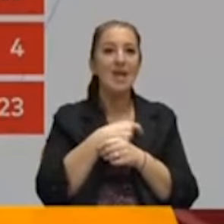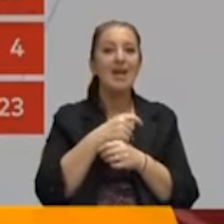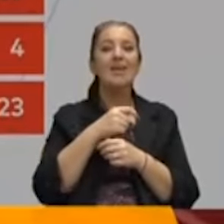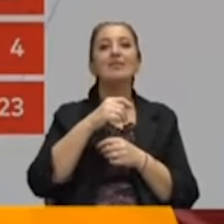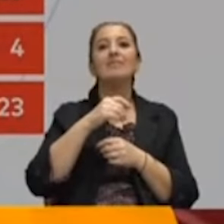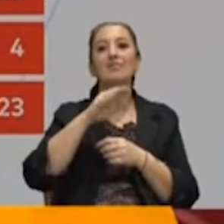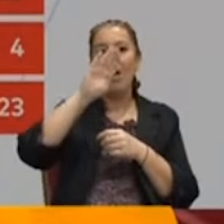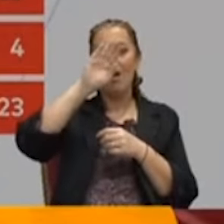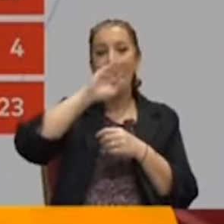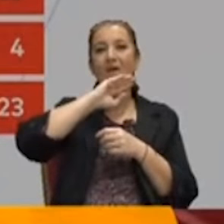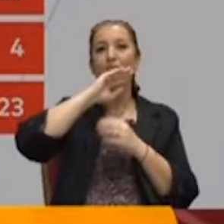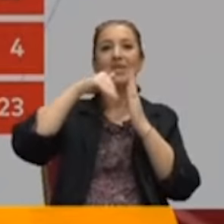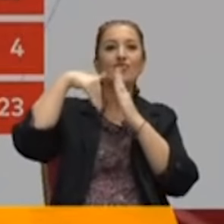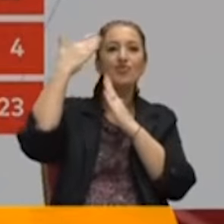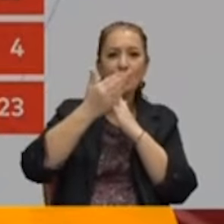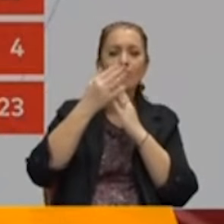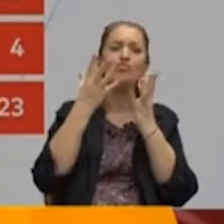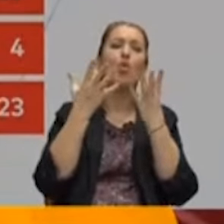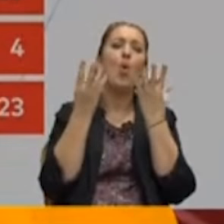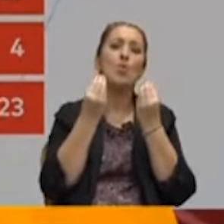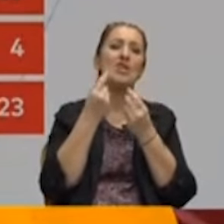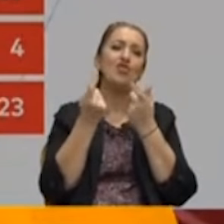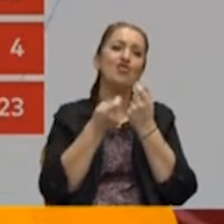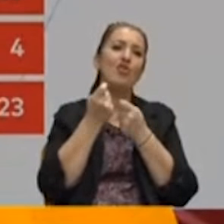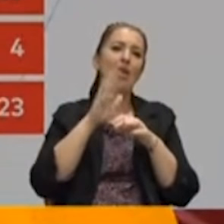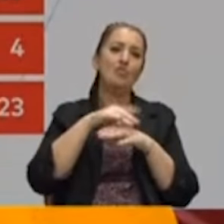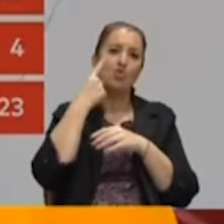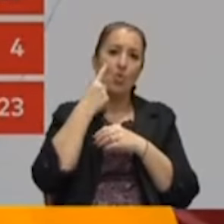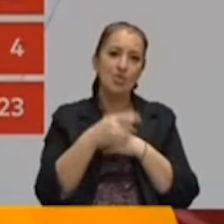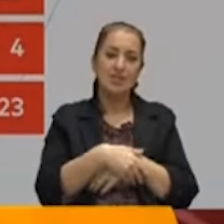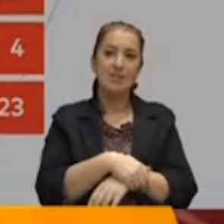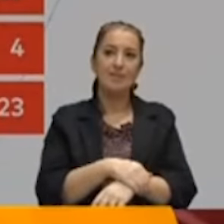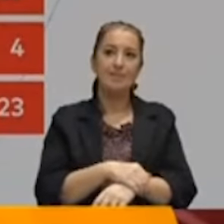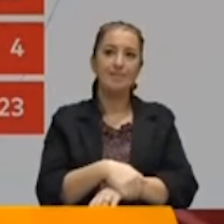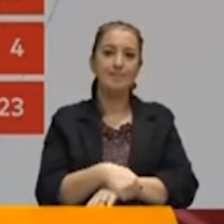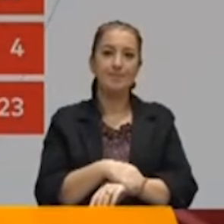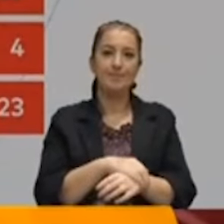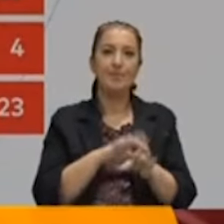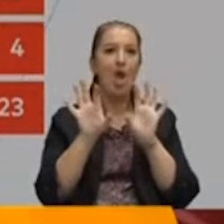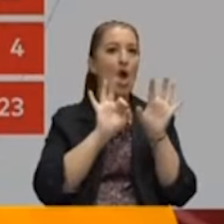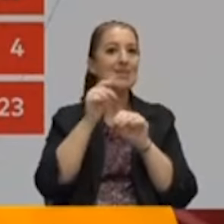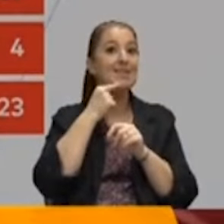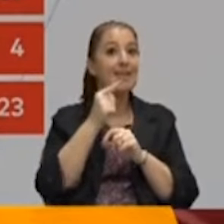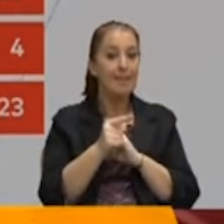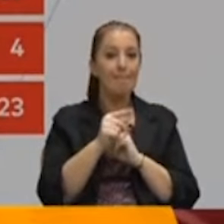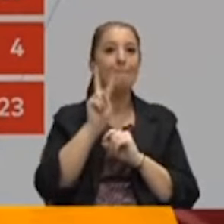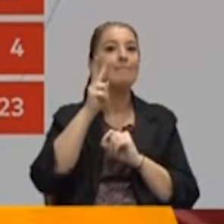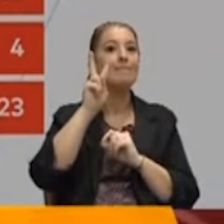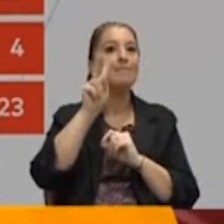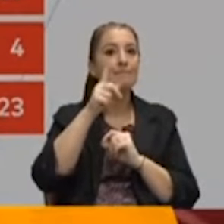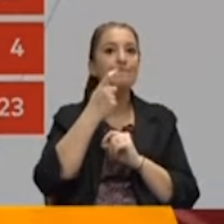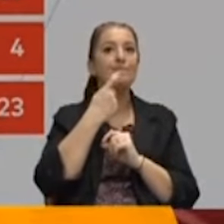dışı kabiliyetlerimizle çok güzel işler yapacağız, göreceksiniz. Özetle şunu söyleyebilirim. 2021